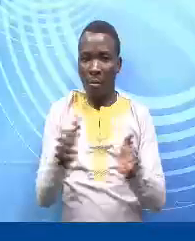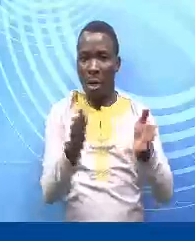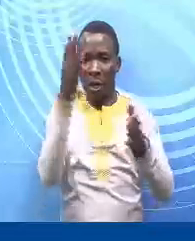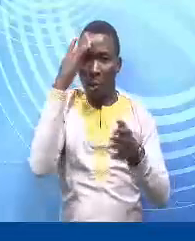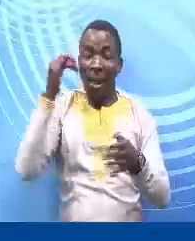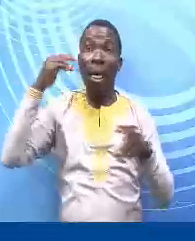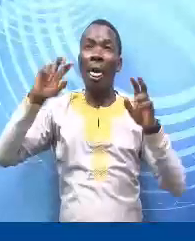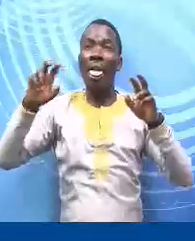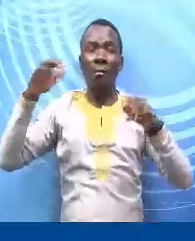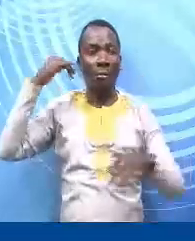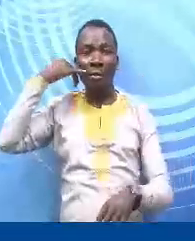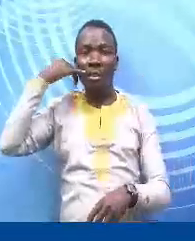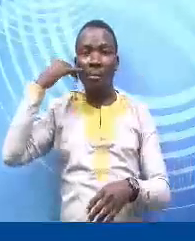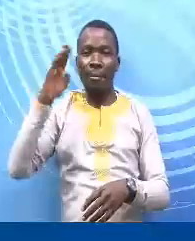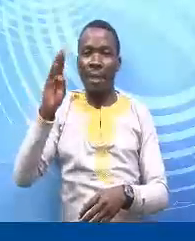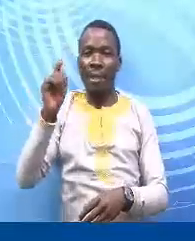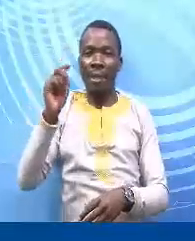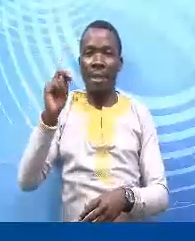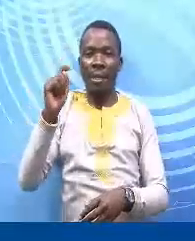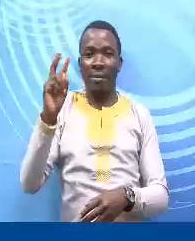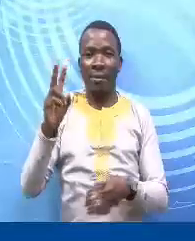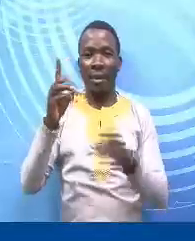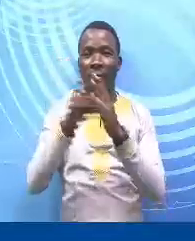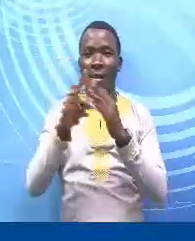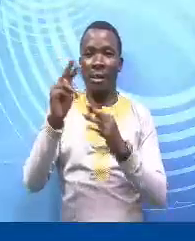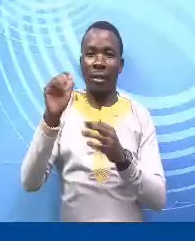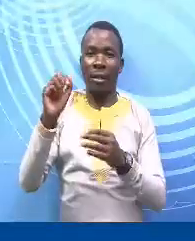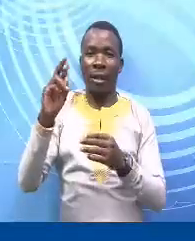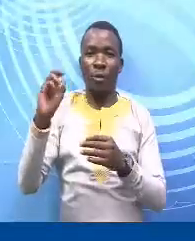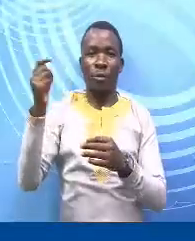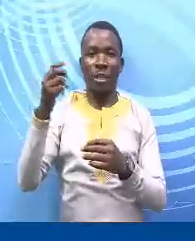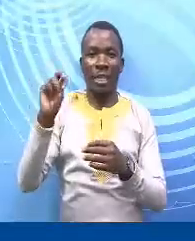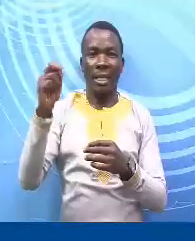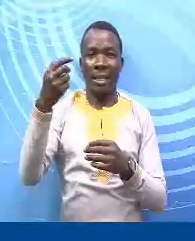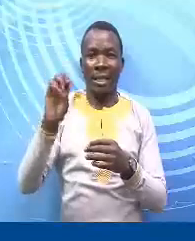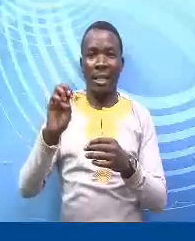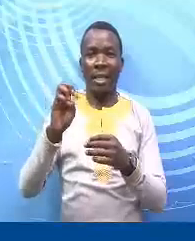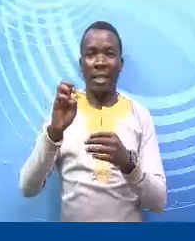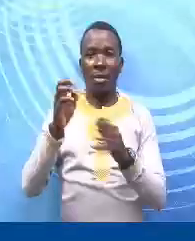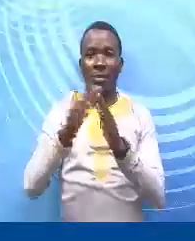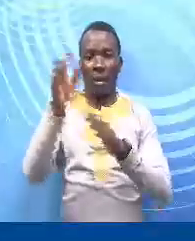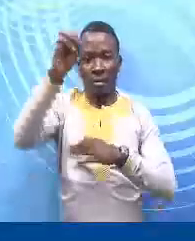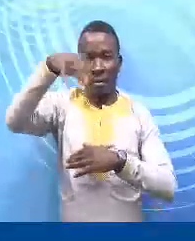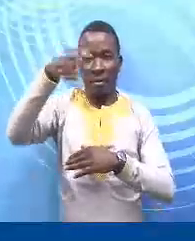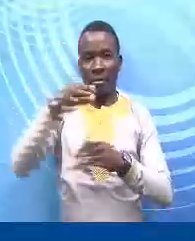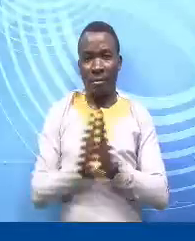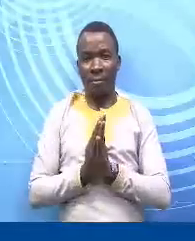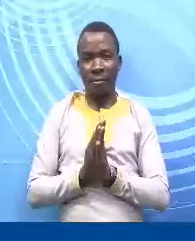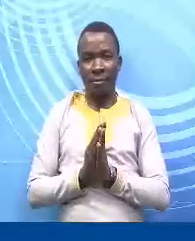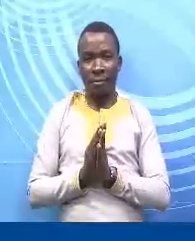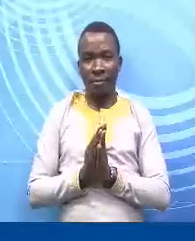telefone. BTN TV mu karere ka Nyarugenge ku Muhima Ndimana Nangunda Jean Paul.